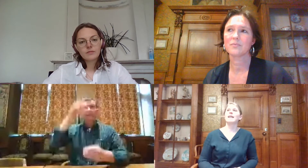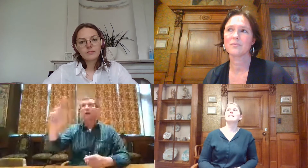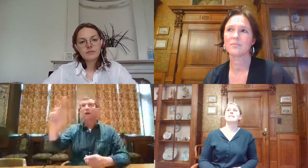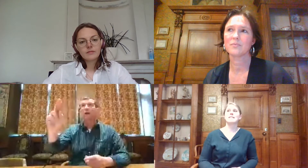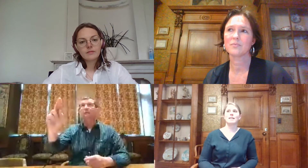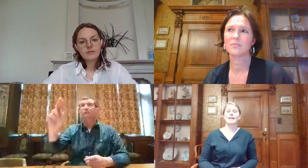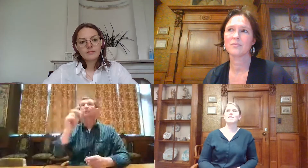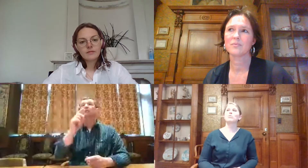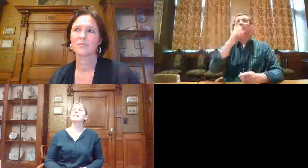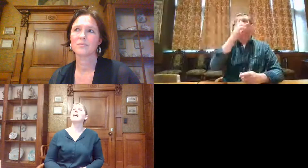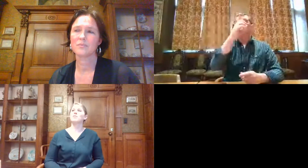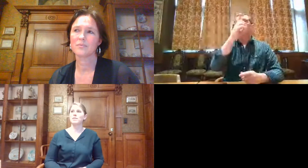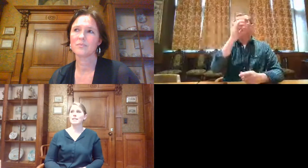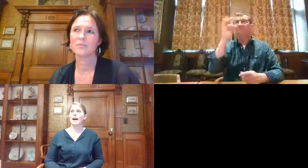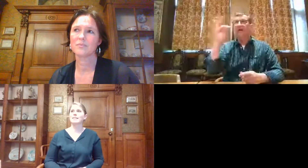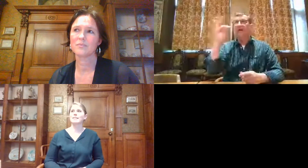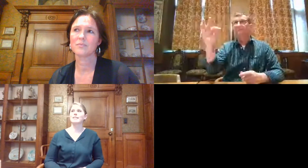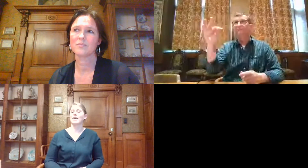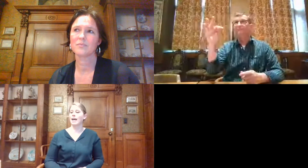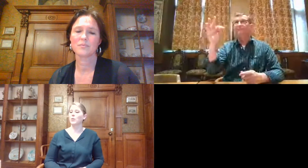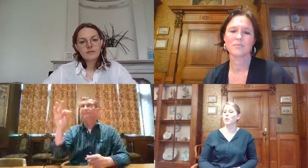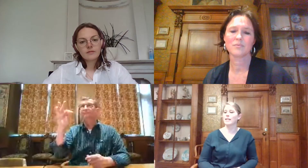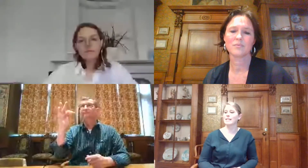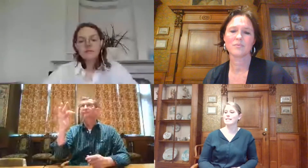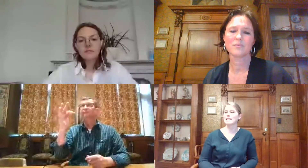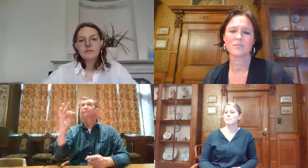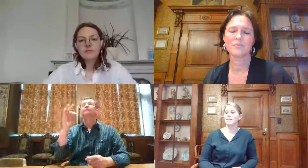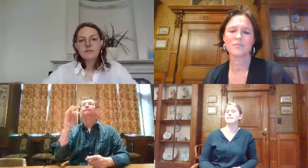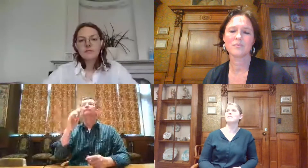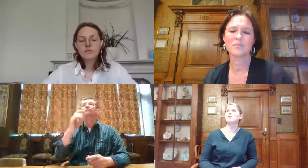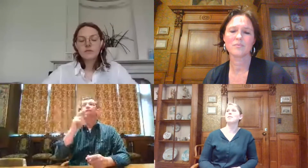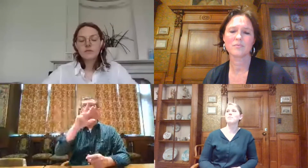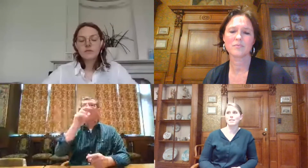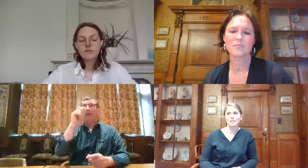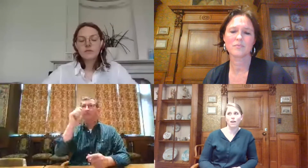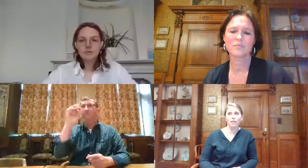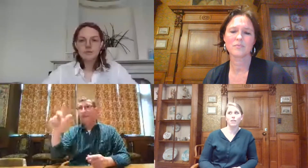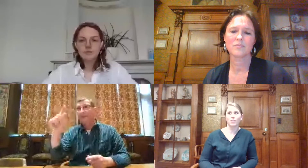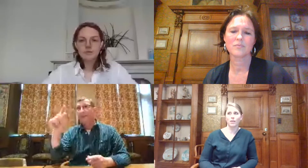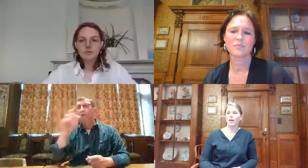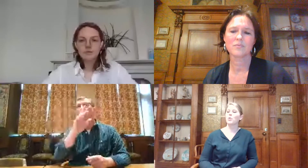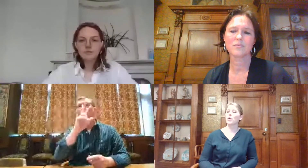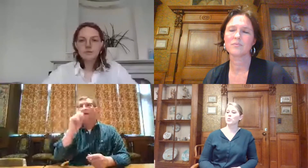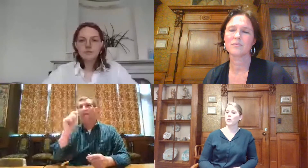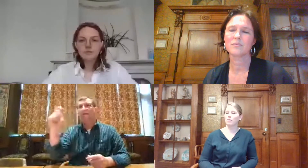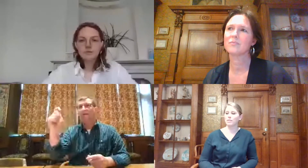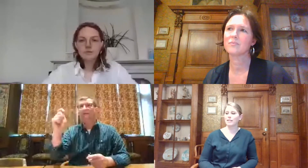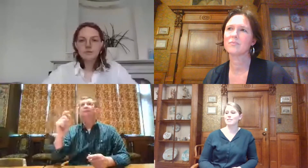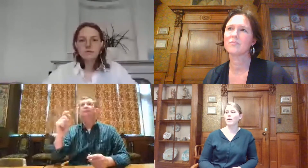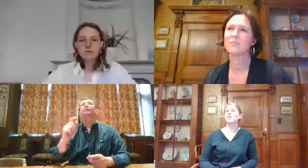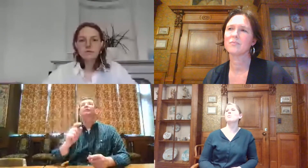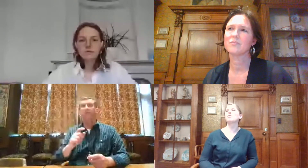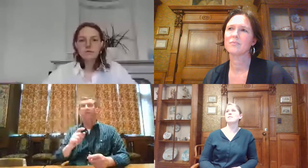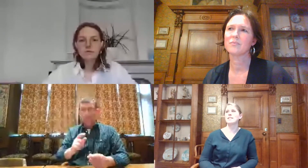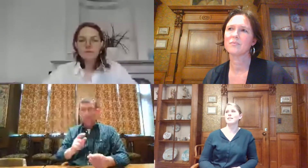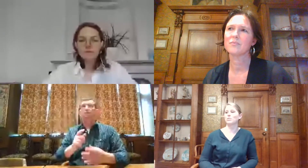Ik zit daarnaast ook nog in de adviesraad en ook in de Disability Film Festival. Ook het WFT